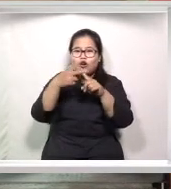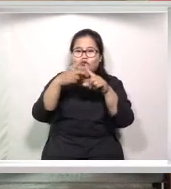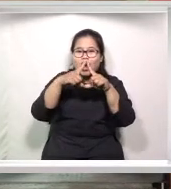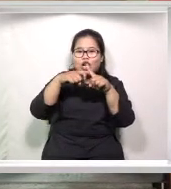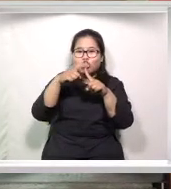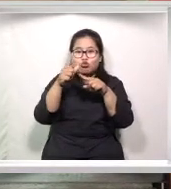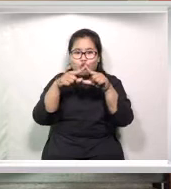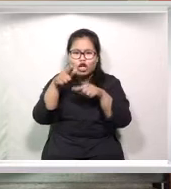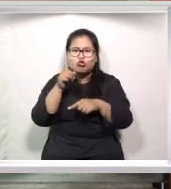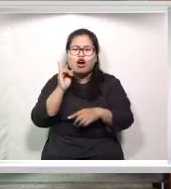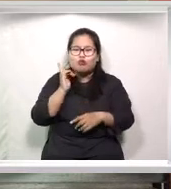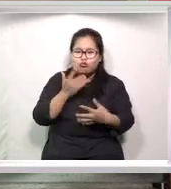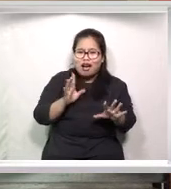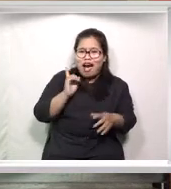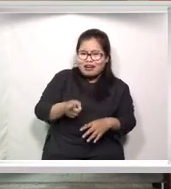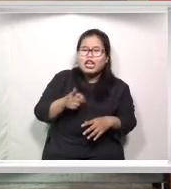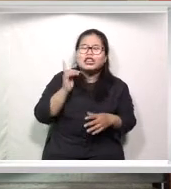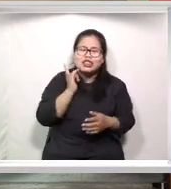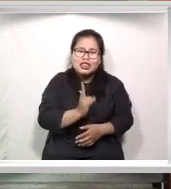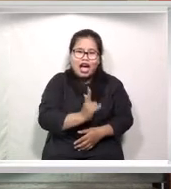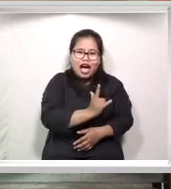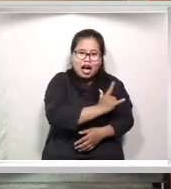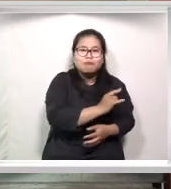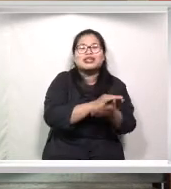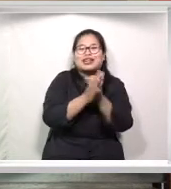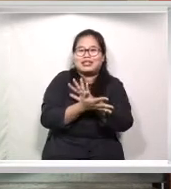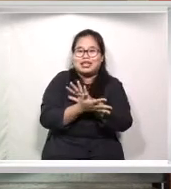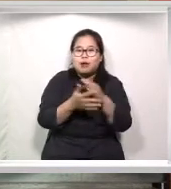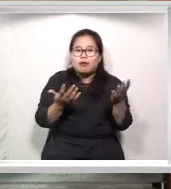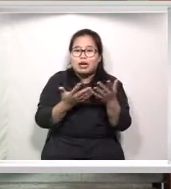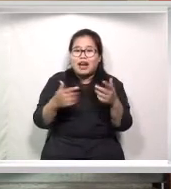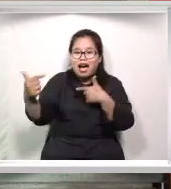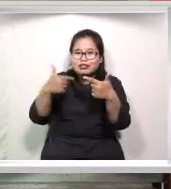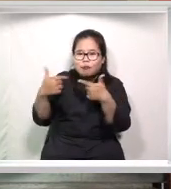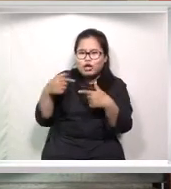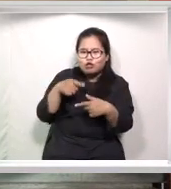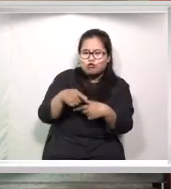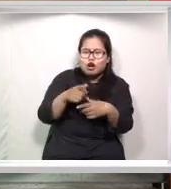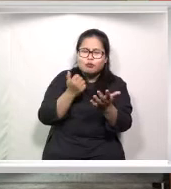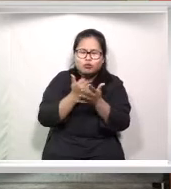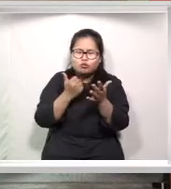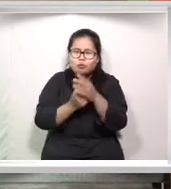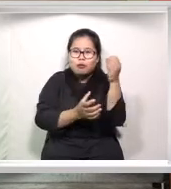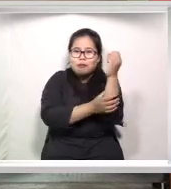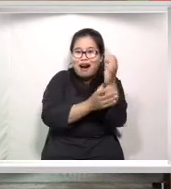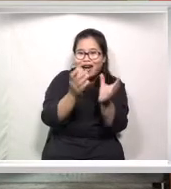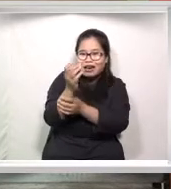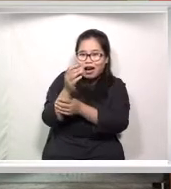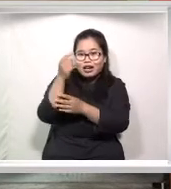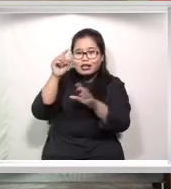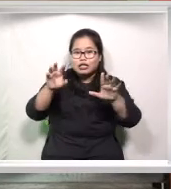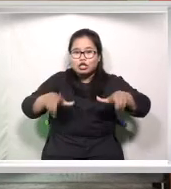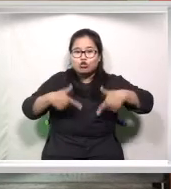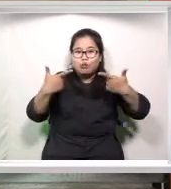dan akan tetap terjadi. Ancaman potensial dan faktual sangatlah berbahaya bagi kehidupan berbangsa